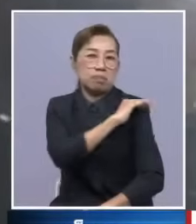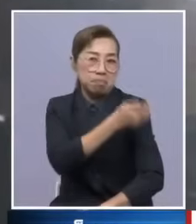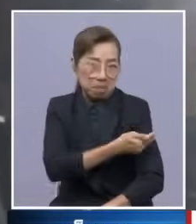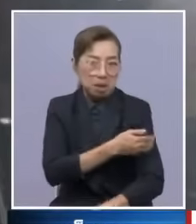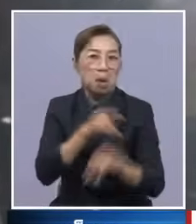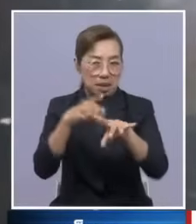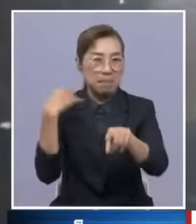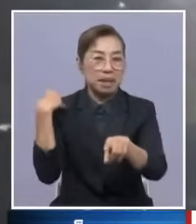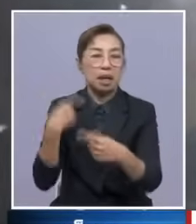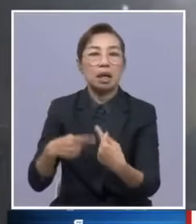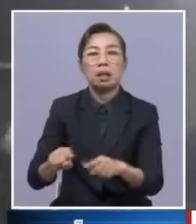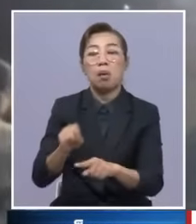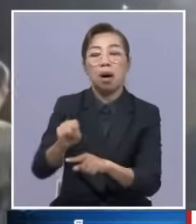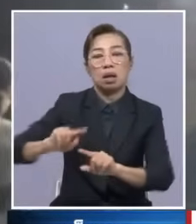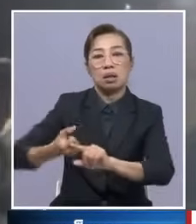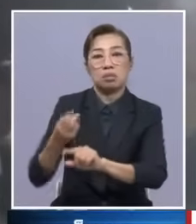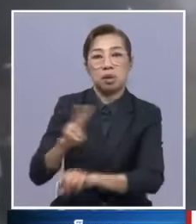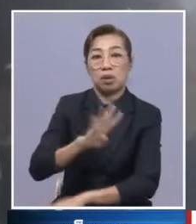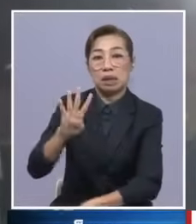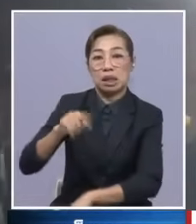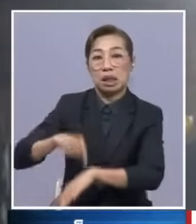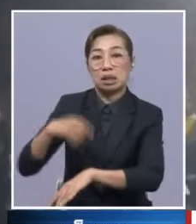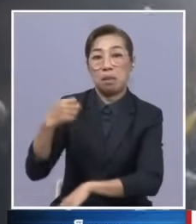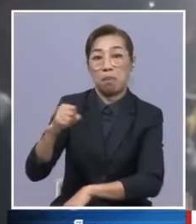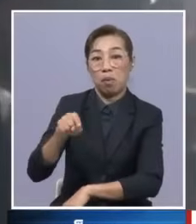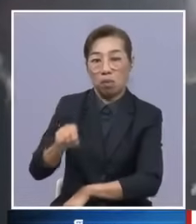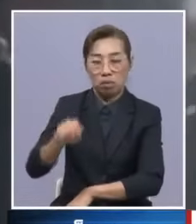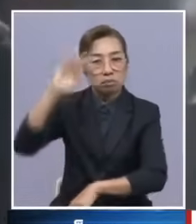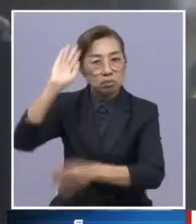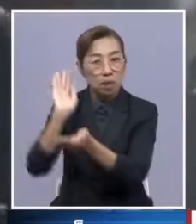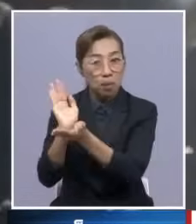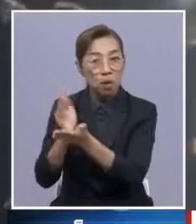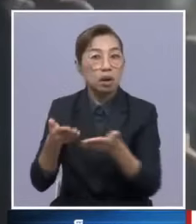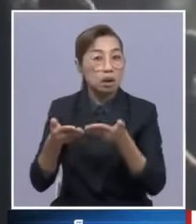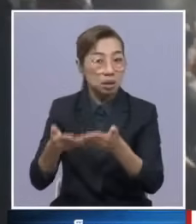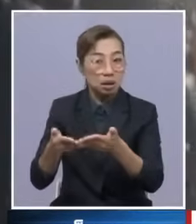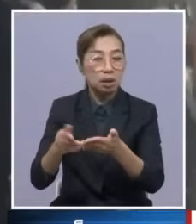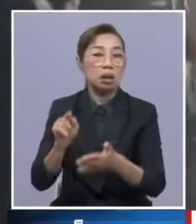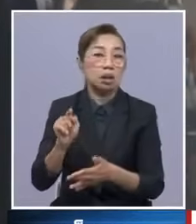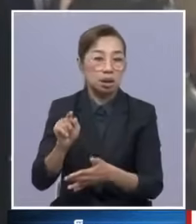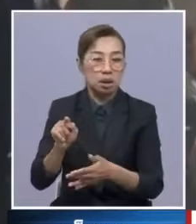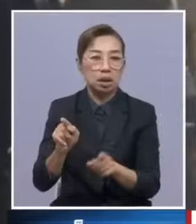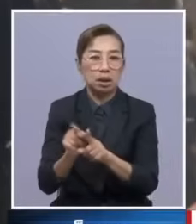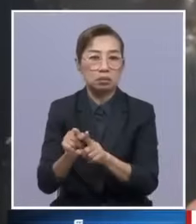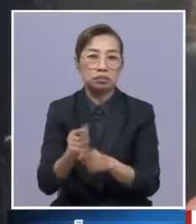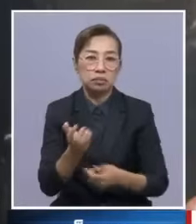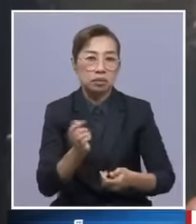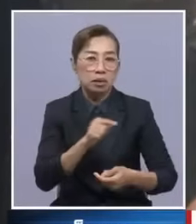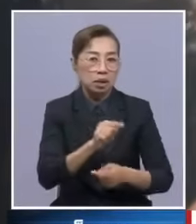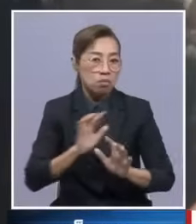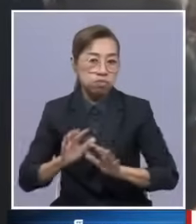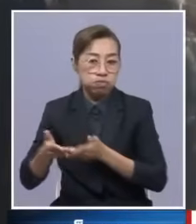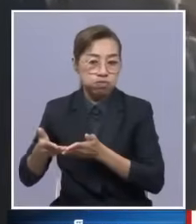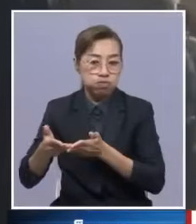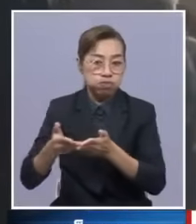าณ10นาฬิกาค่ะของวันที่4ธันวาคมที่ผ่านมานะคะเจ้าหน้าที่ตำรวจกองบังคับการตำรวจน้ำได้มีการจู่โจม